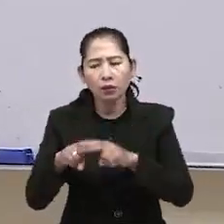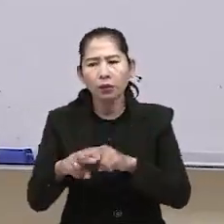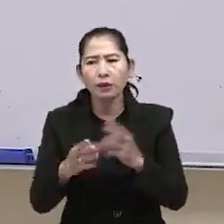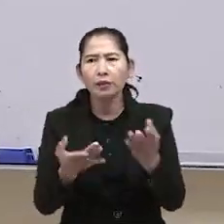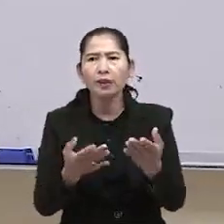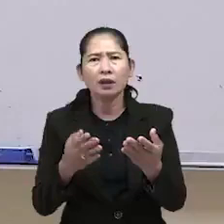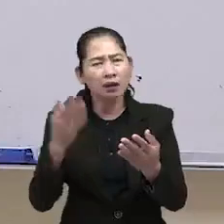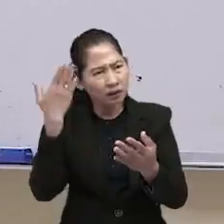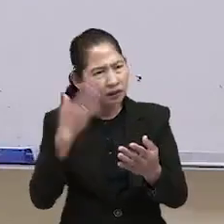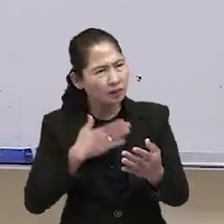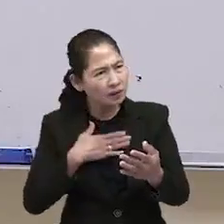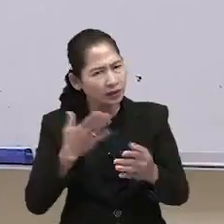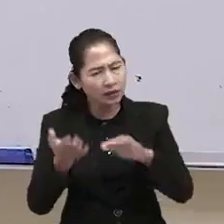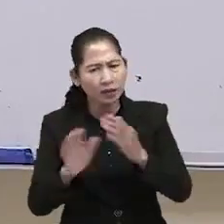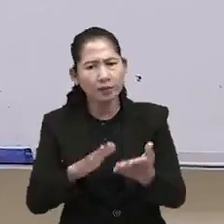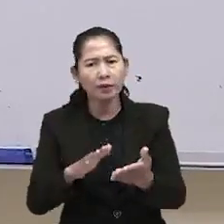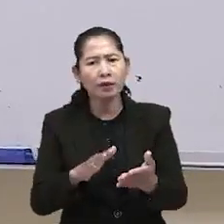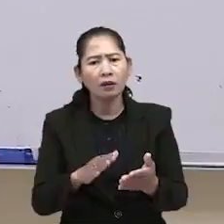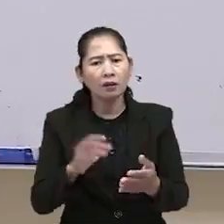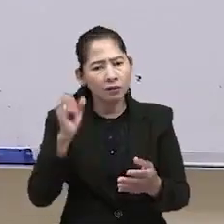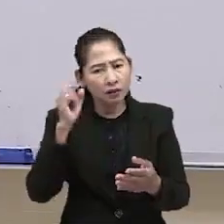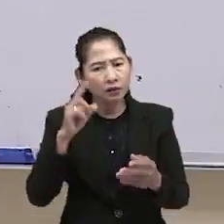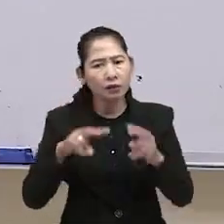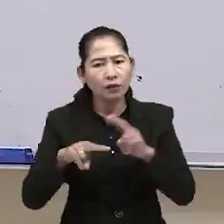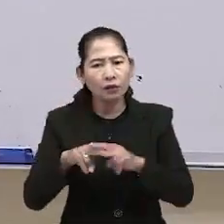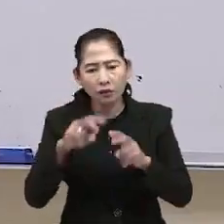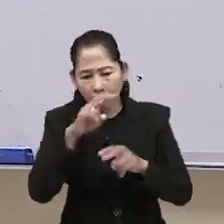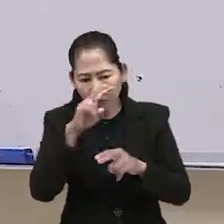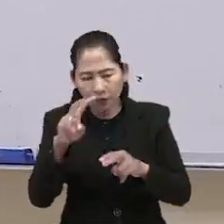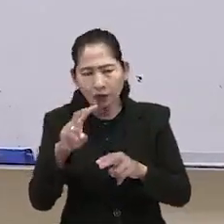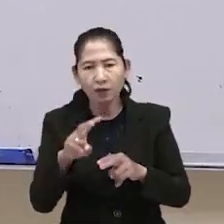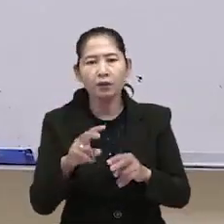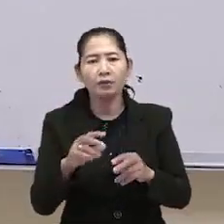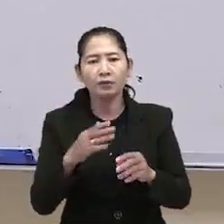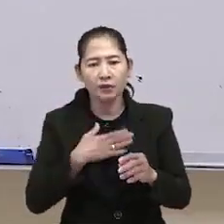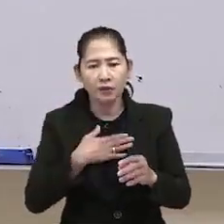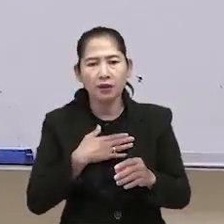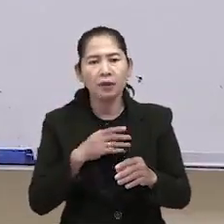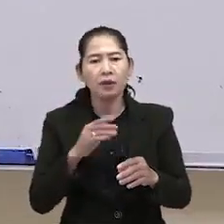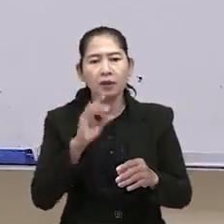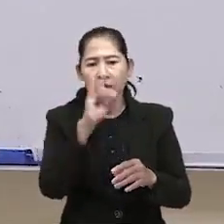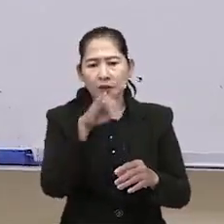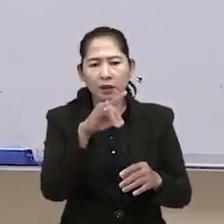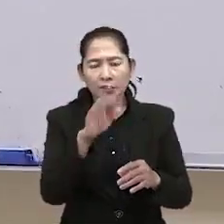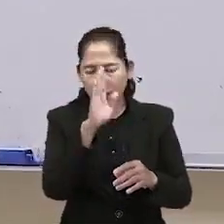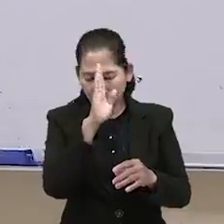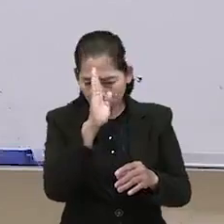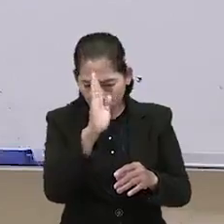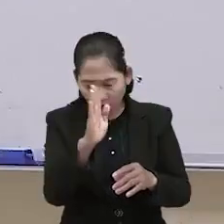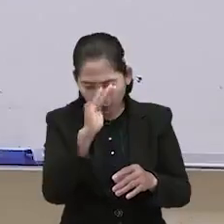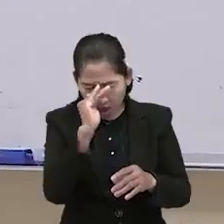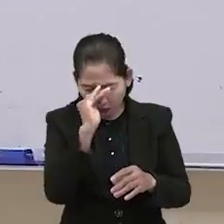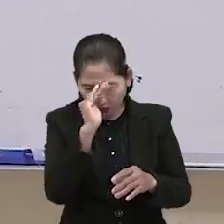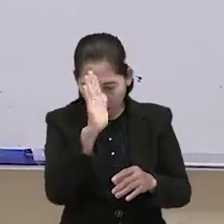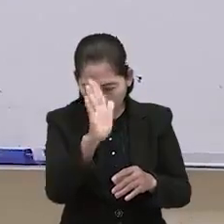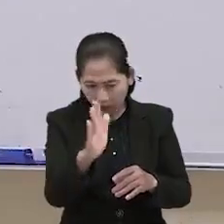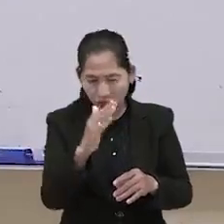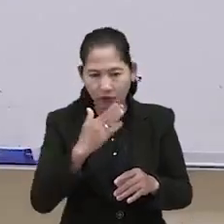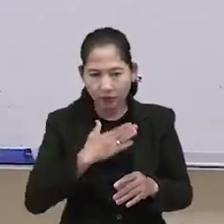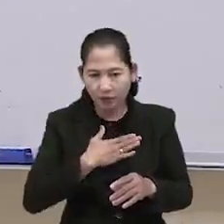ស់មានដឹងម្ចាស់ស្លាប់ណាទៅពេលក្រោយដឹងទៅទៅអង្គុយយាមក្នុងរហូតអញ្ចឹងណាកូនអញ្ចឹងសត្វខ្លះគឺមានភាពស្មោះត្រង់ជាមួយម្ចាស់មែនតើ